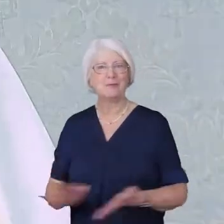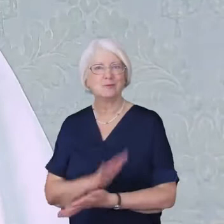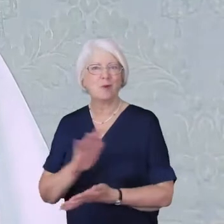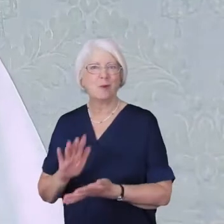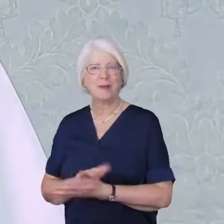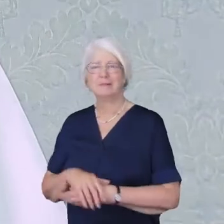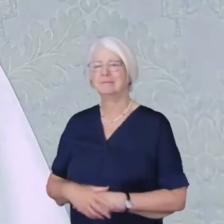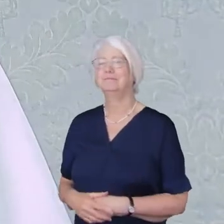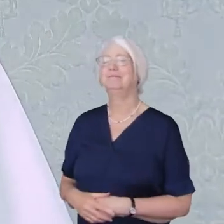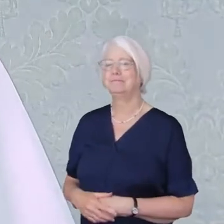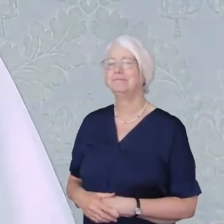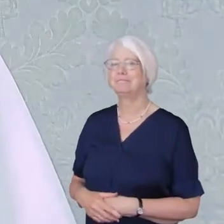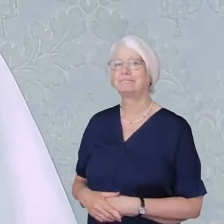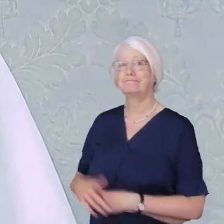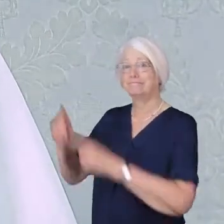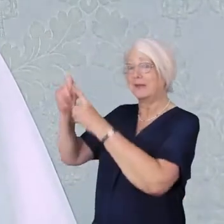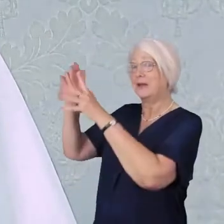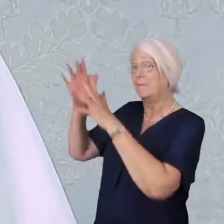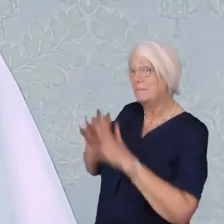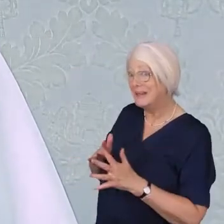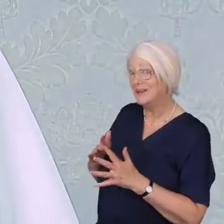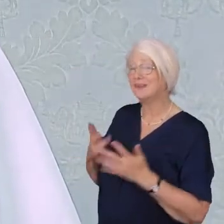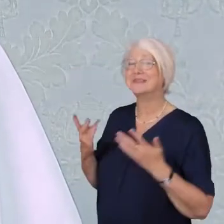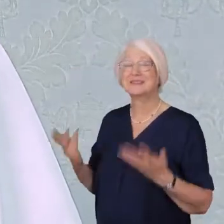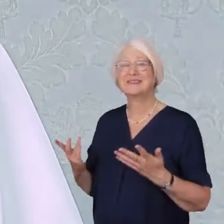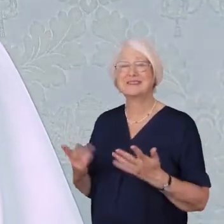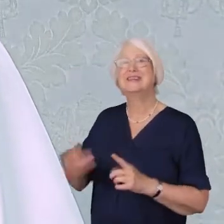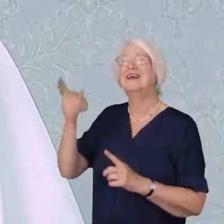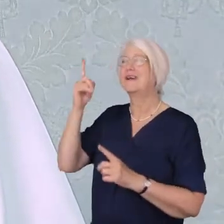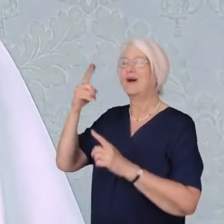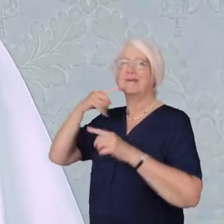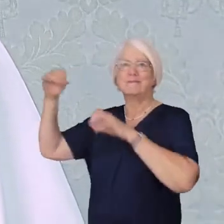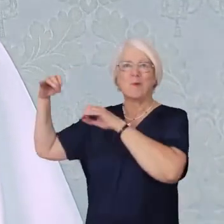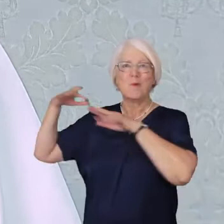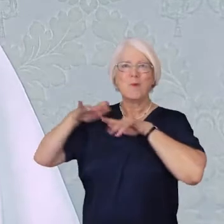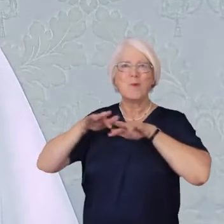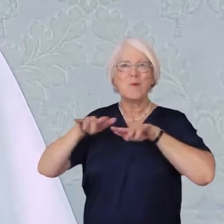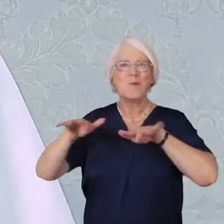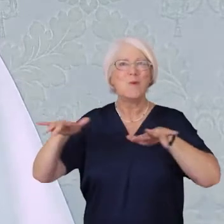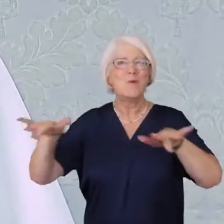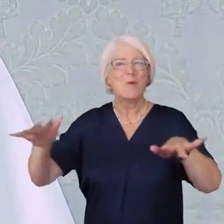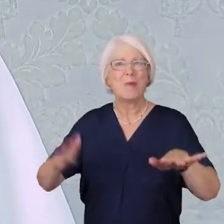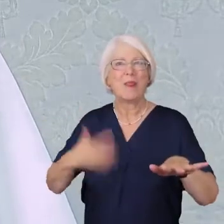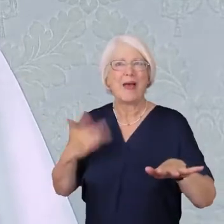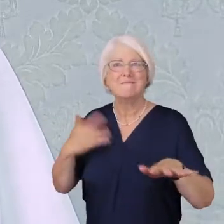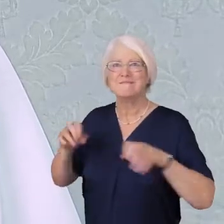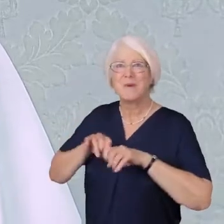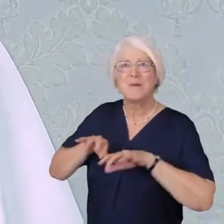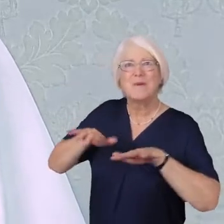prima sconosciute. A Pentecoste Dio ha contagiato di vita il mondo.